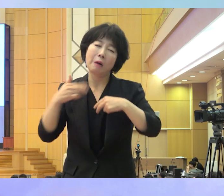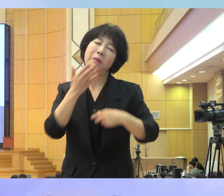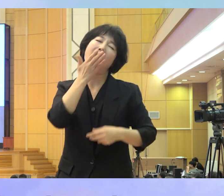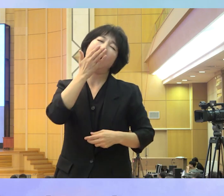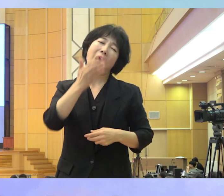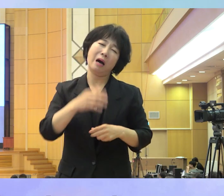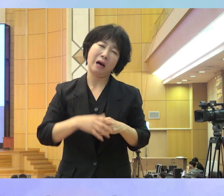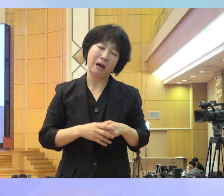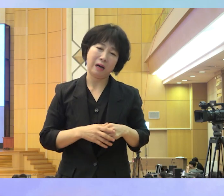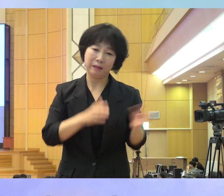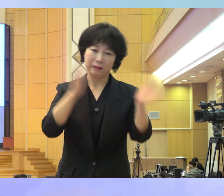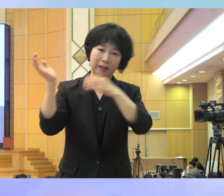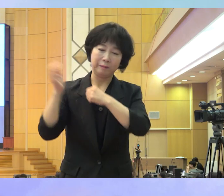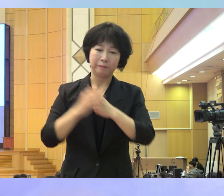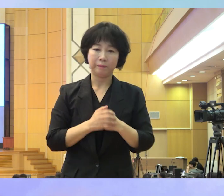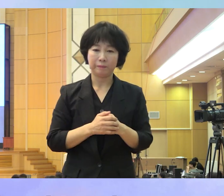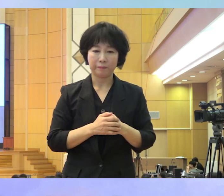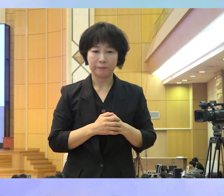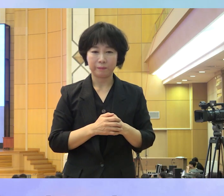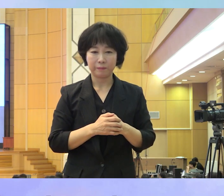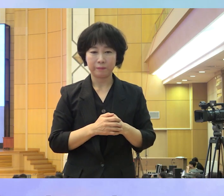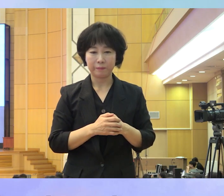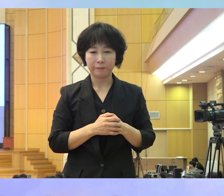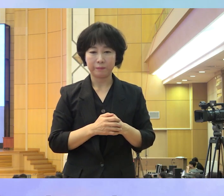마태복음 16장 가볼까요? 14절부터.